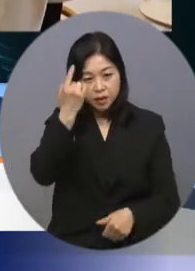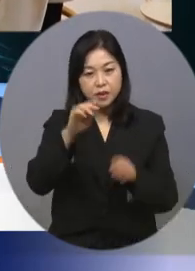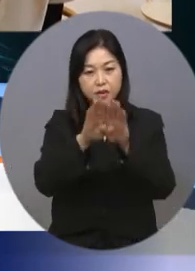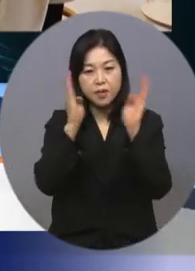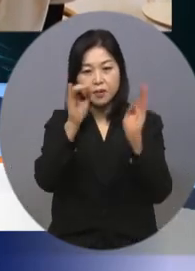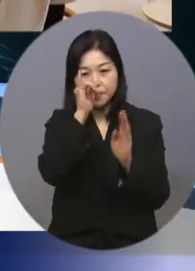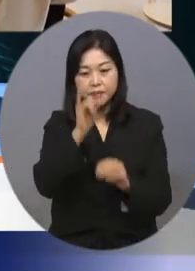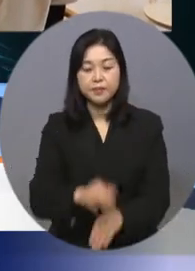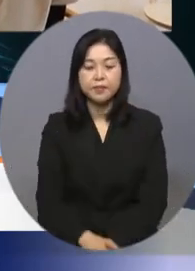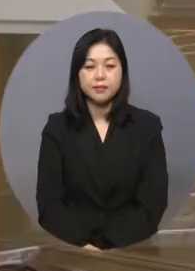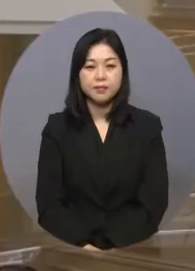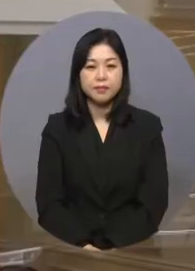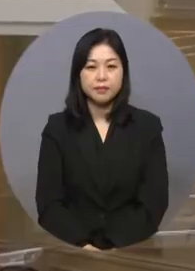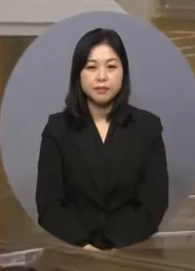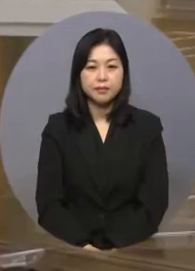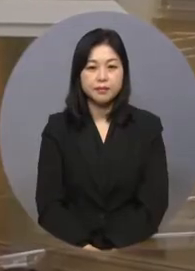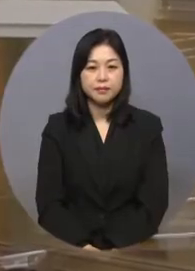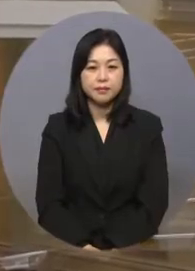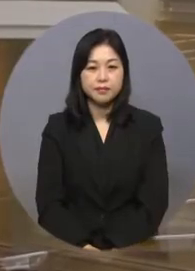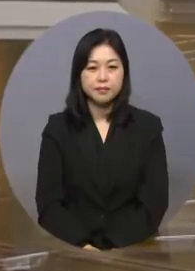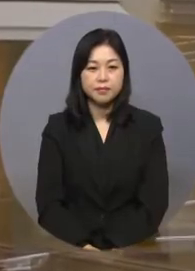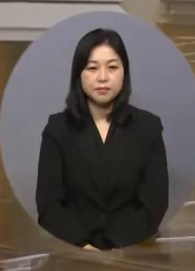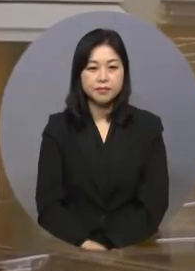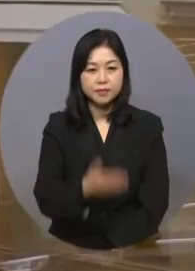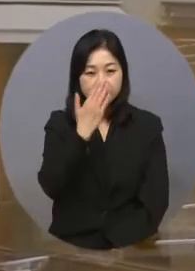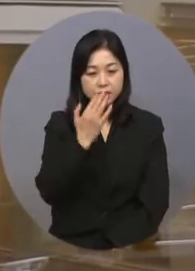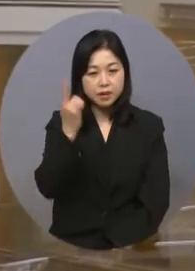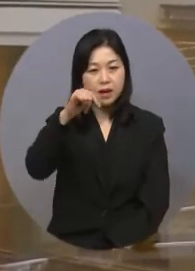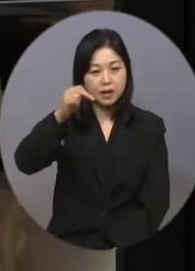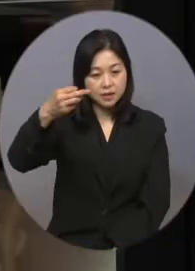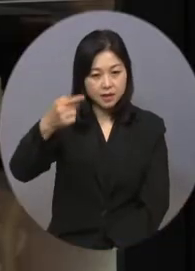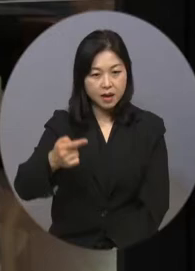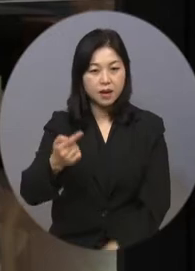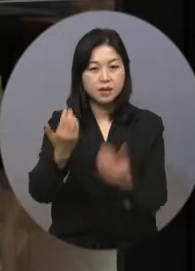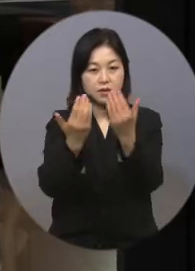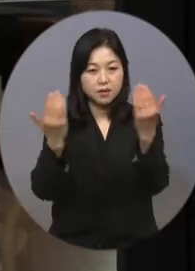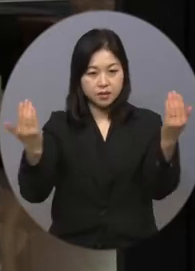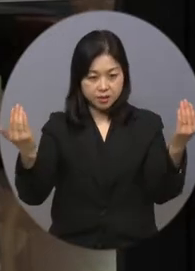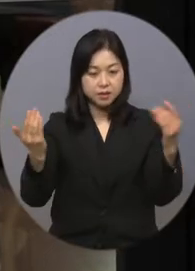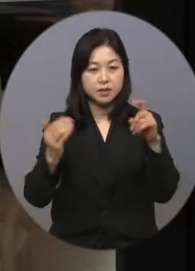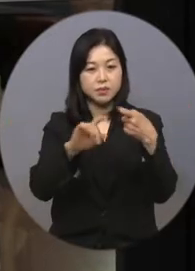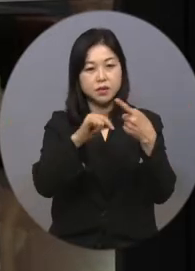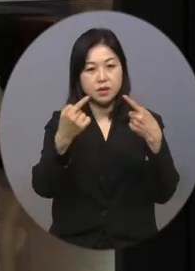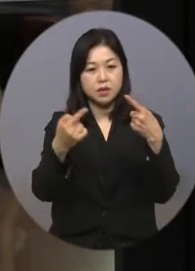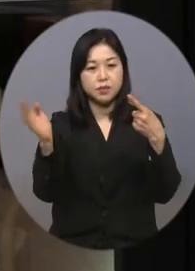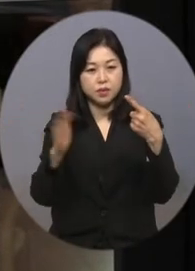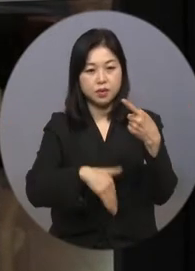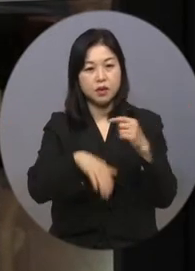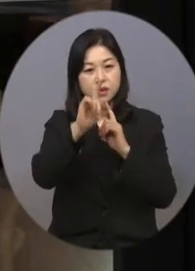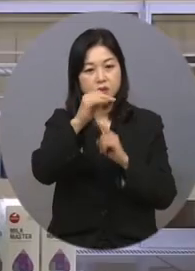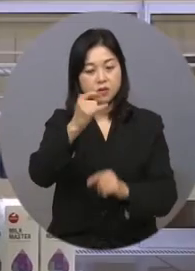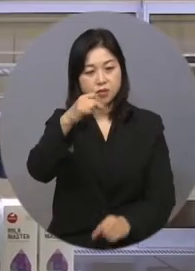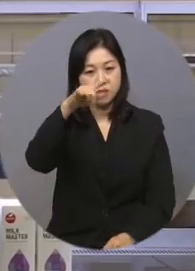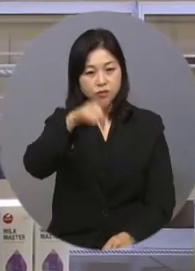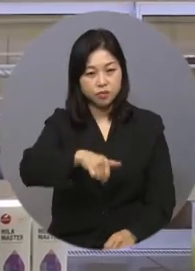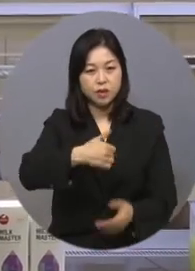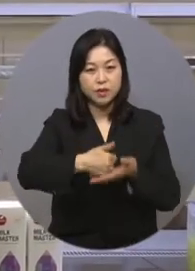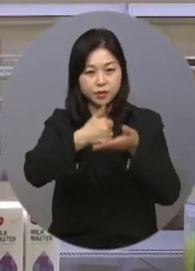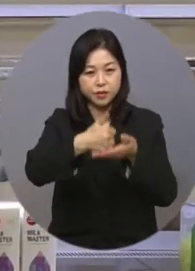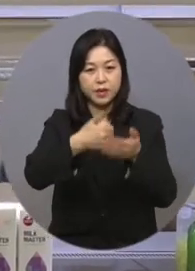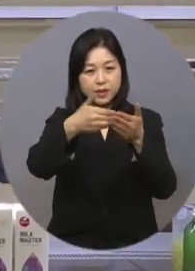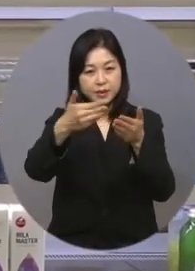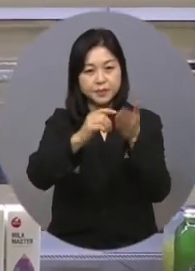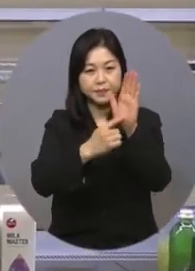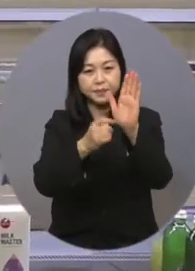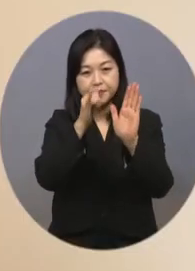이소영 기자입니다. 순천 가르다 갤러리에서는 지난 1일부터 이은숙 작가의 초대전이 열리고